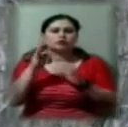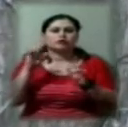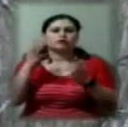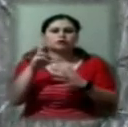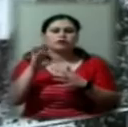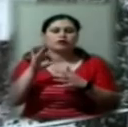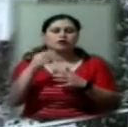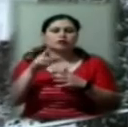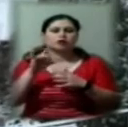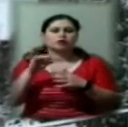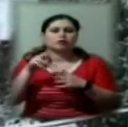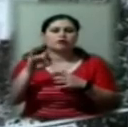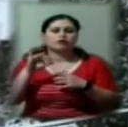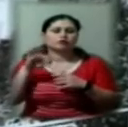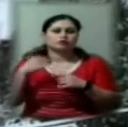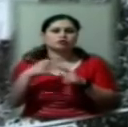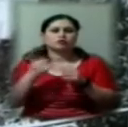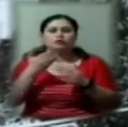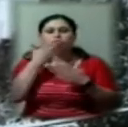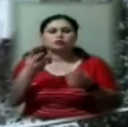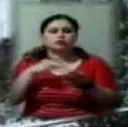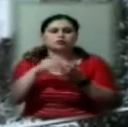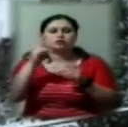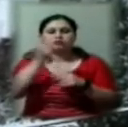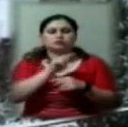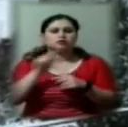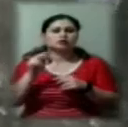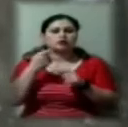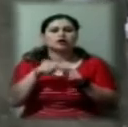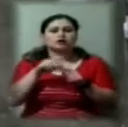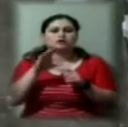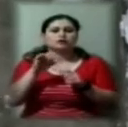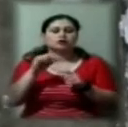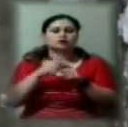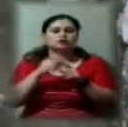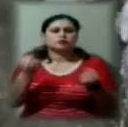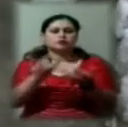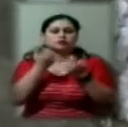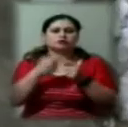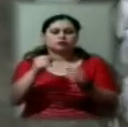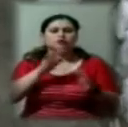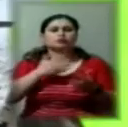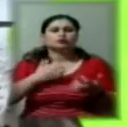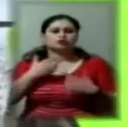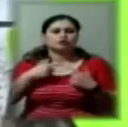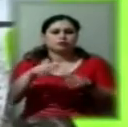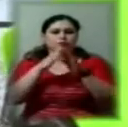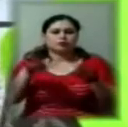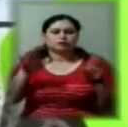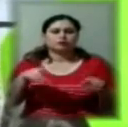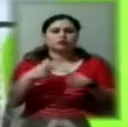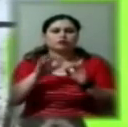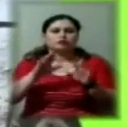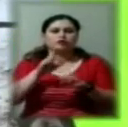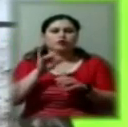Мефодія. Останній розташований біля церкви Христа Спасителя і її представники опікуються цим наметом, розказав Володимир Яготин.